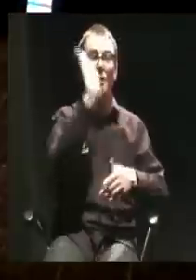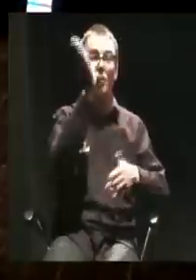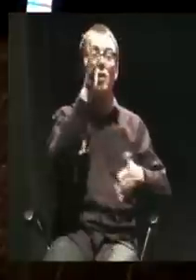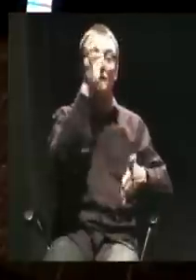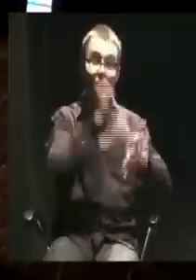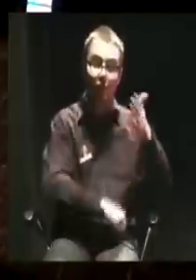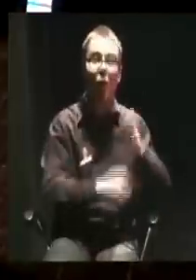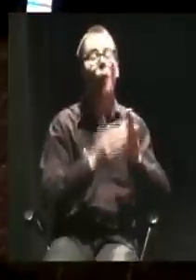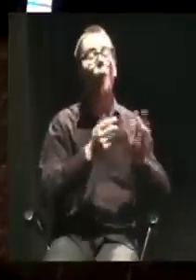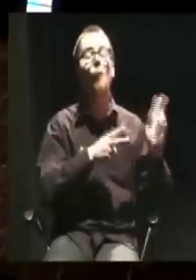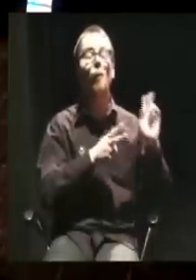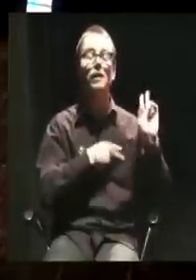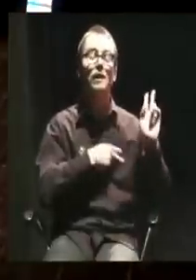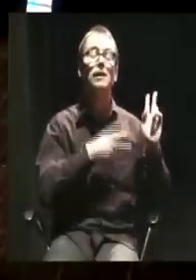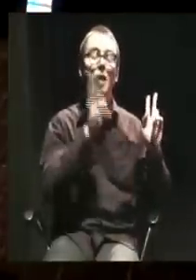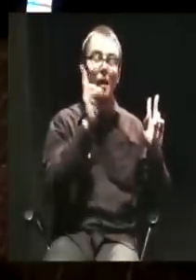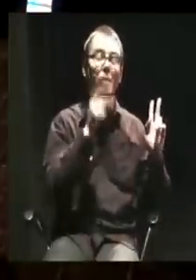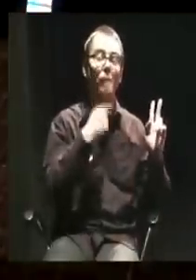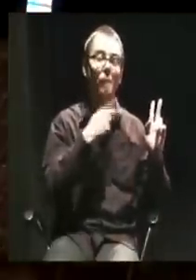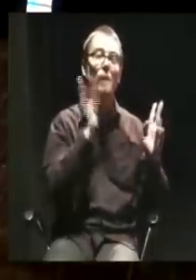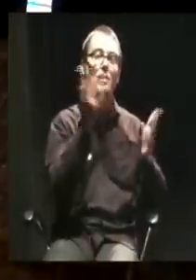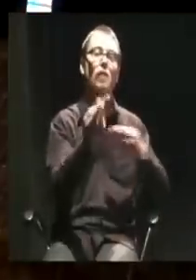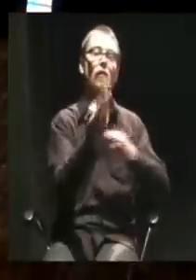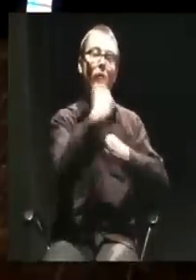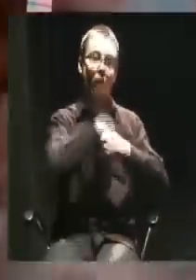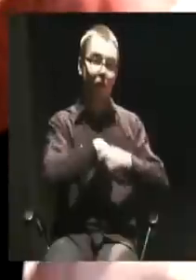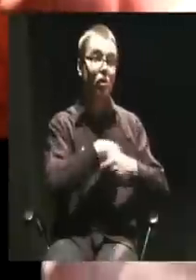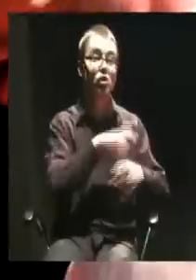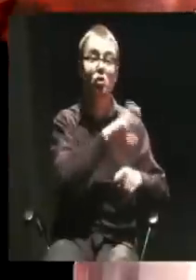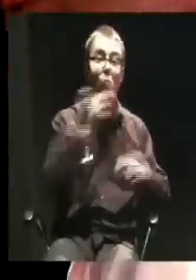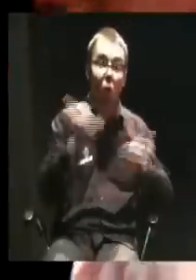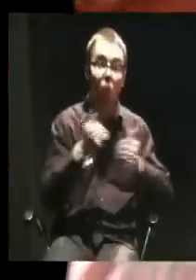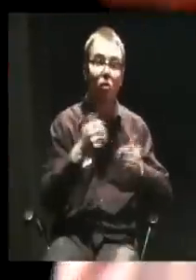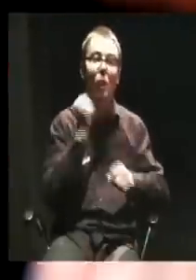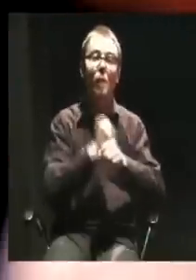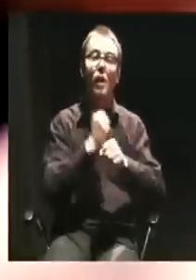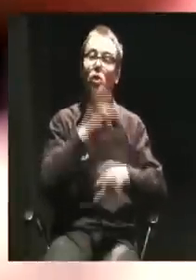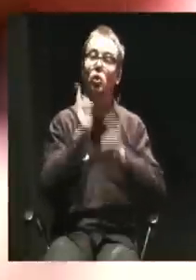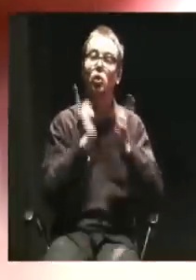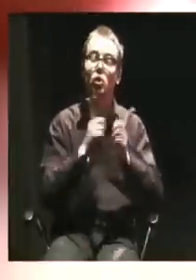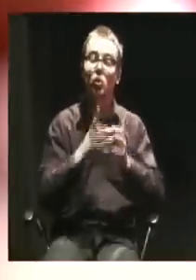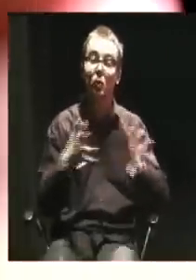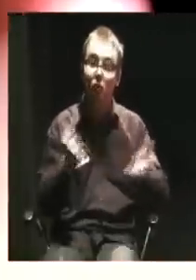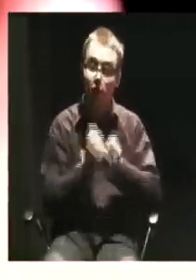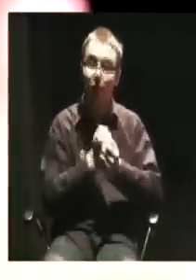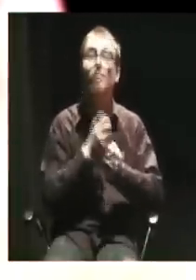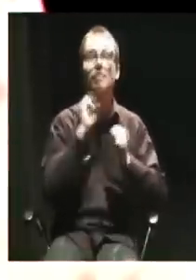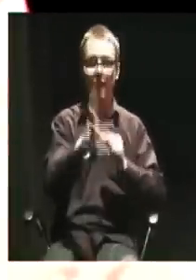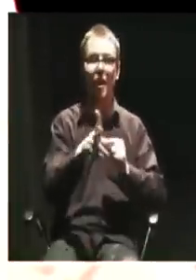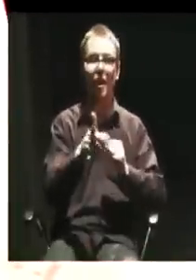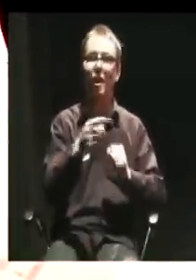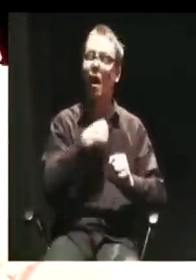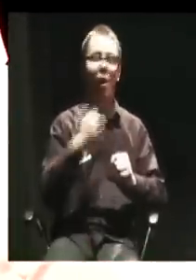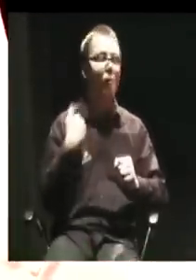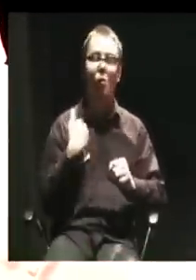więzieniu. Czy można szybko znaleźć pracę? Oczywiście, że można. Przez kilkanaście miesięcy pracowałem w farmacji, zarabiając bardzo